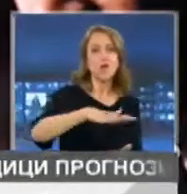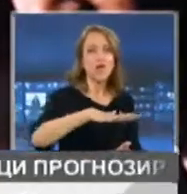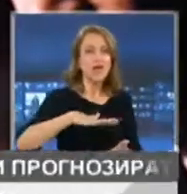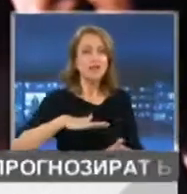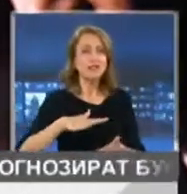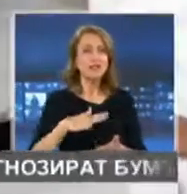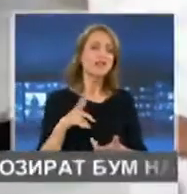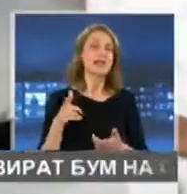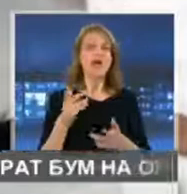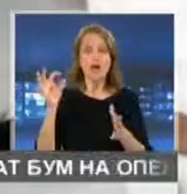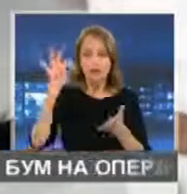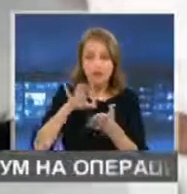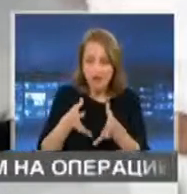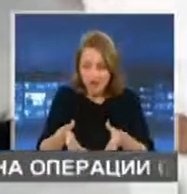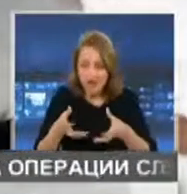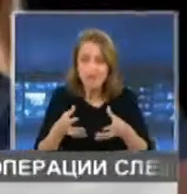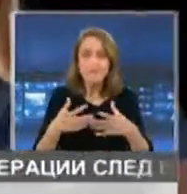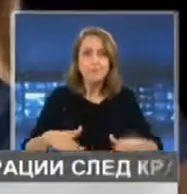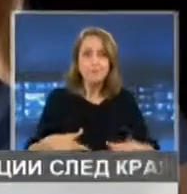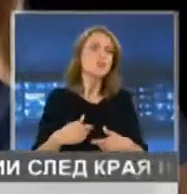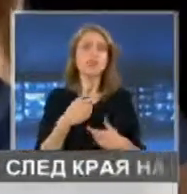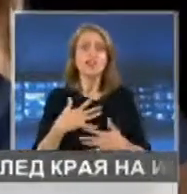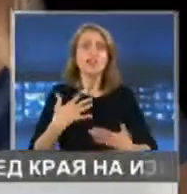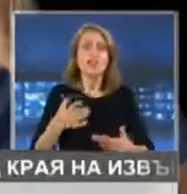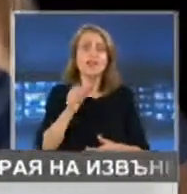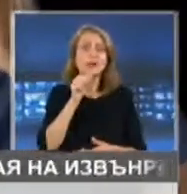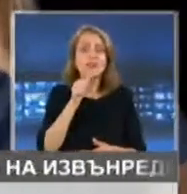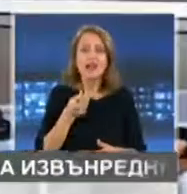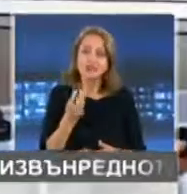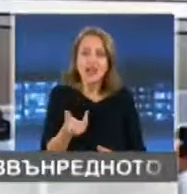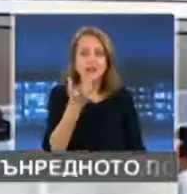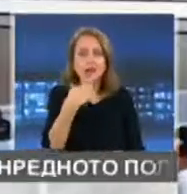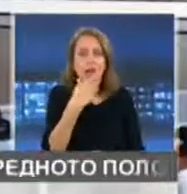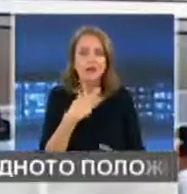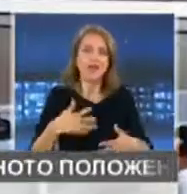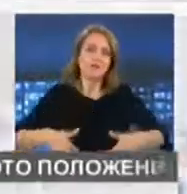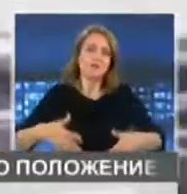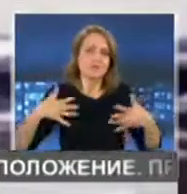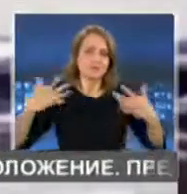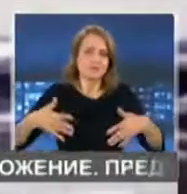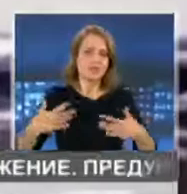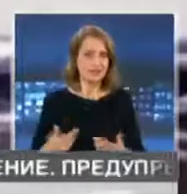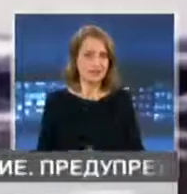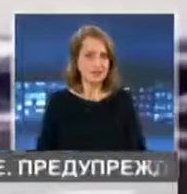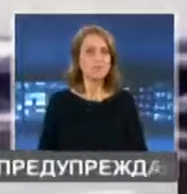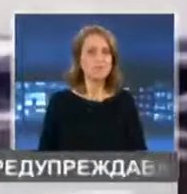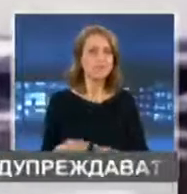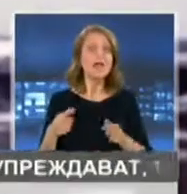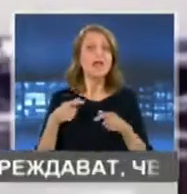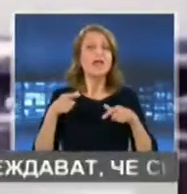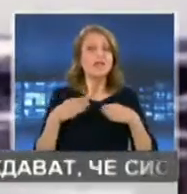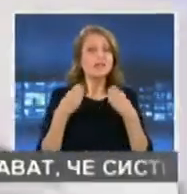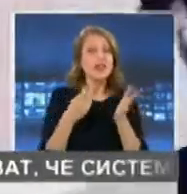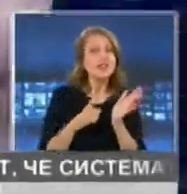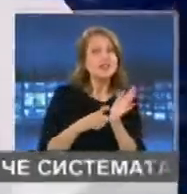Бил малко дехидратиран и изтощен, но са му дали ябълка и това го е зарадвало. Мисията е репетиция за изпращането на човек в космоса.